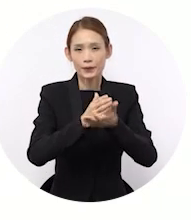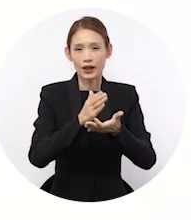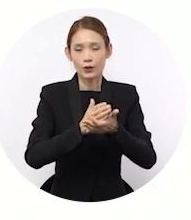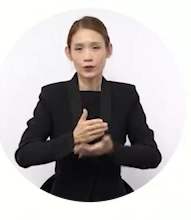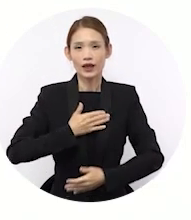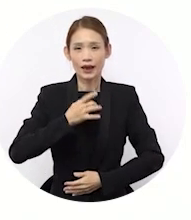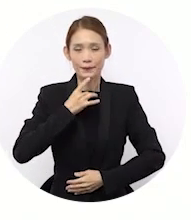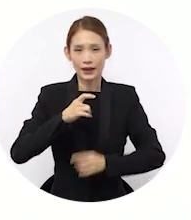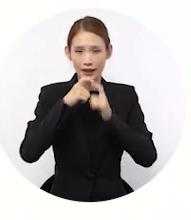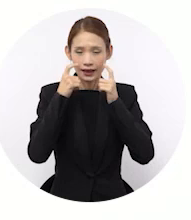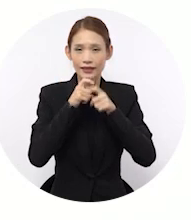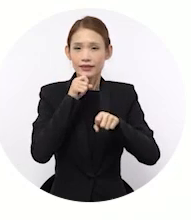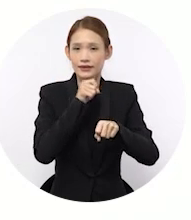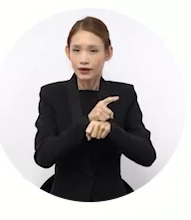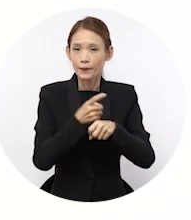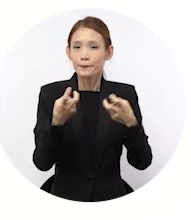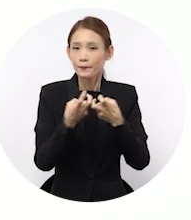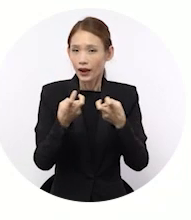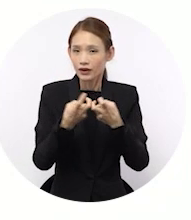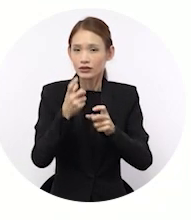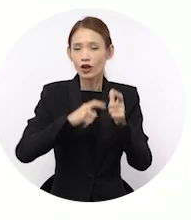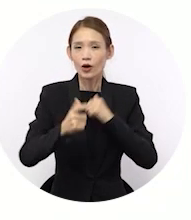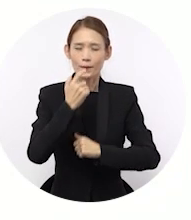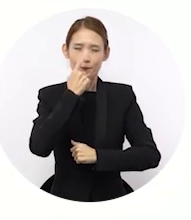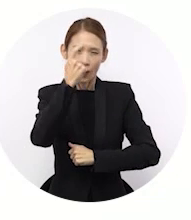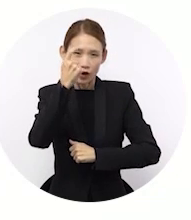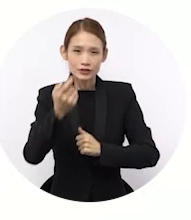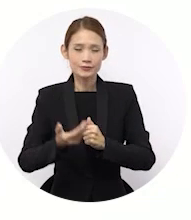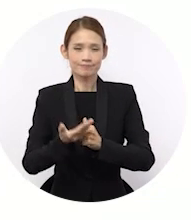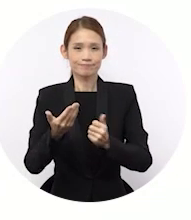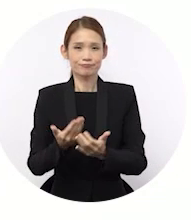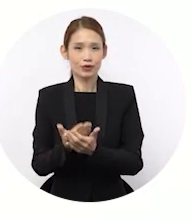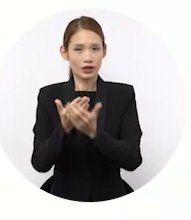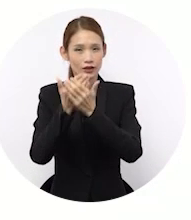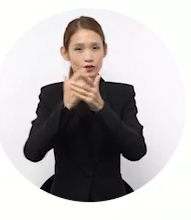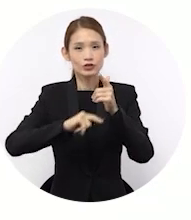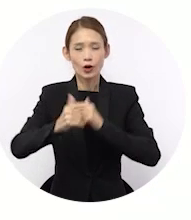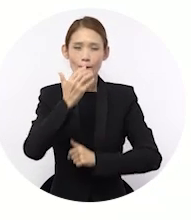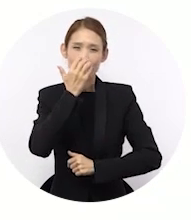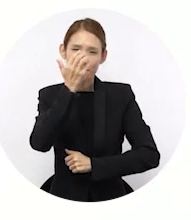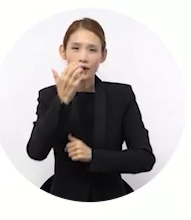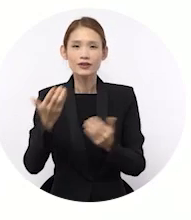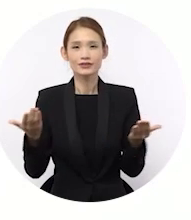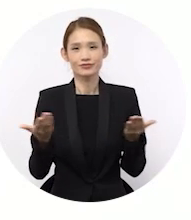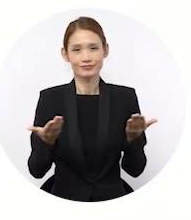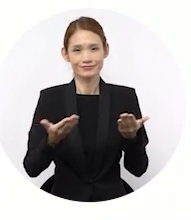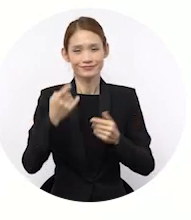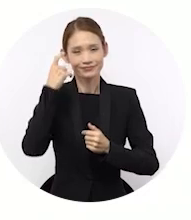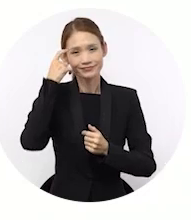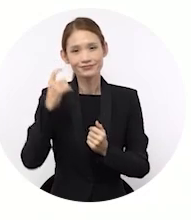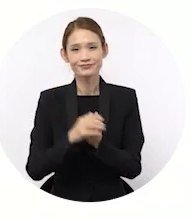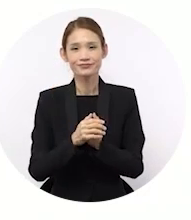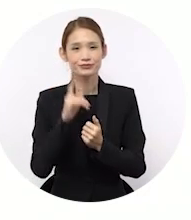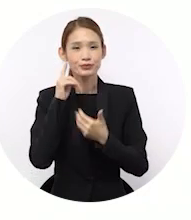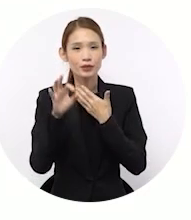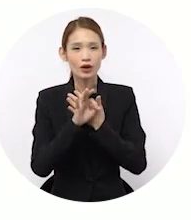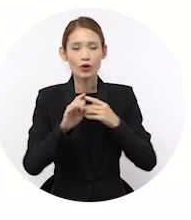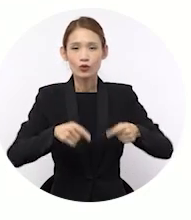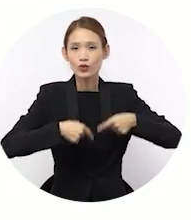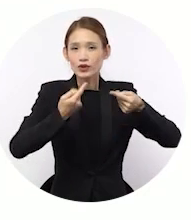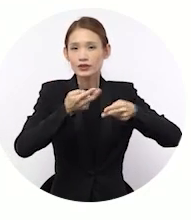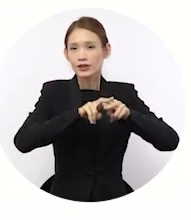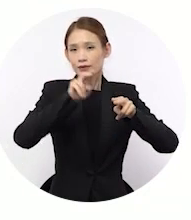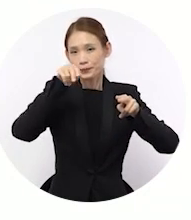아니라 나만의 개성과 나만의 방식을 더 멋지게 키워내는 것이 저는 더 멋진 일이라고 생각을 해요.